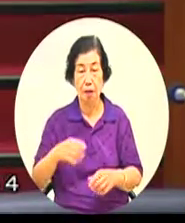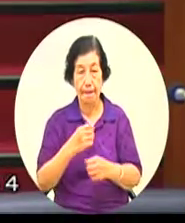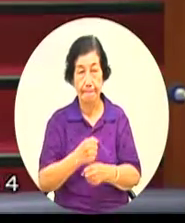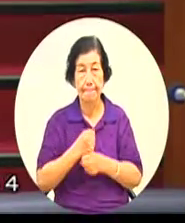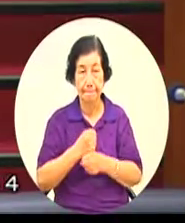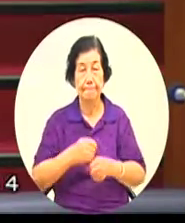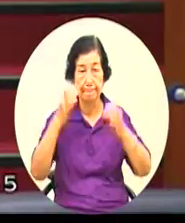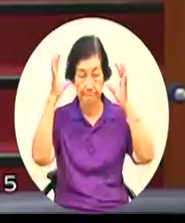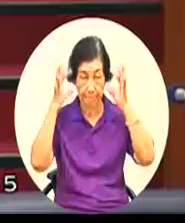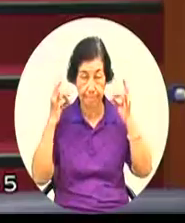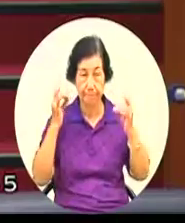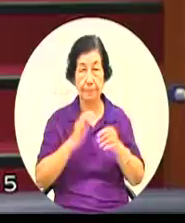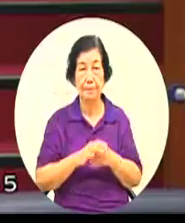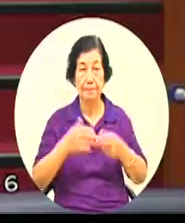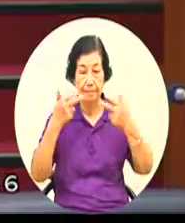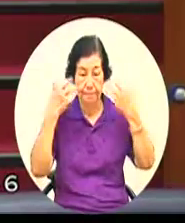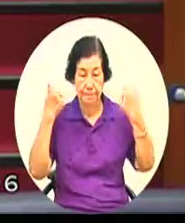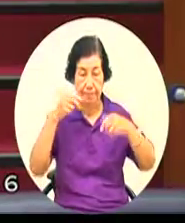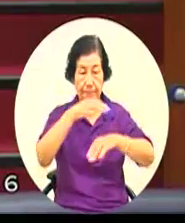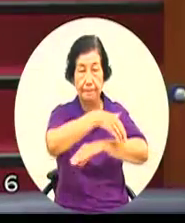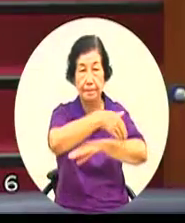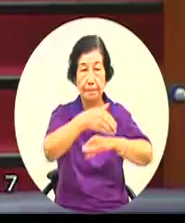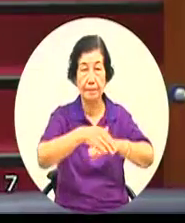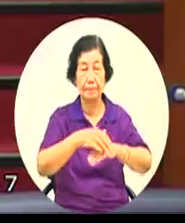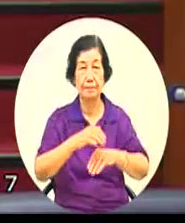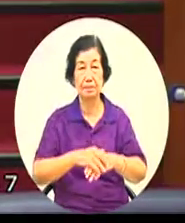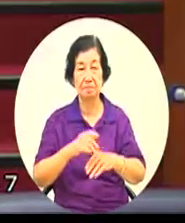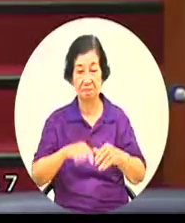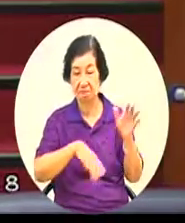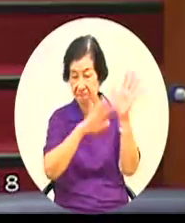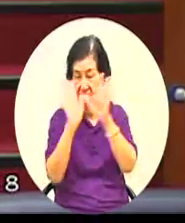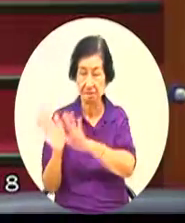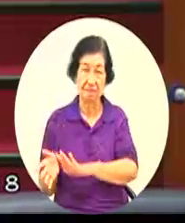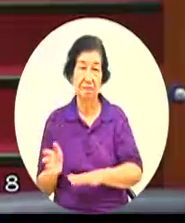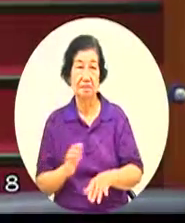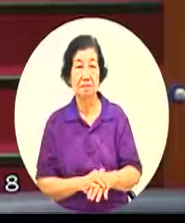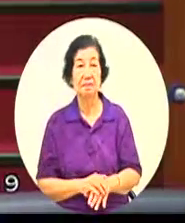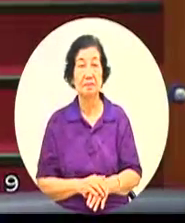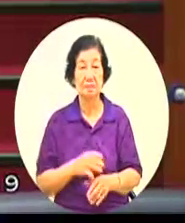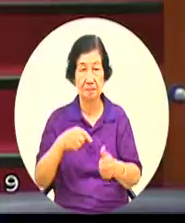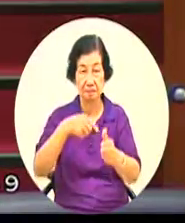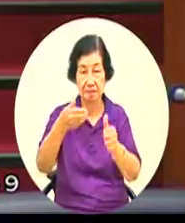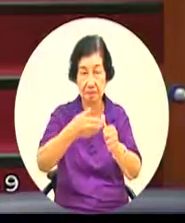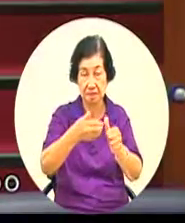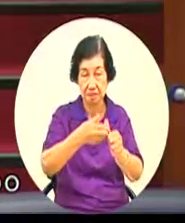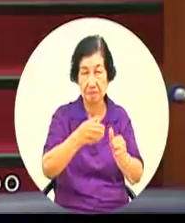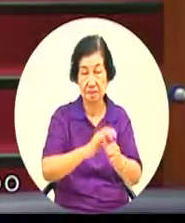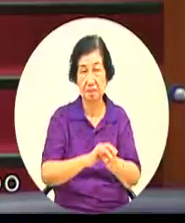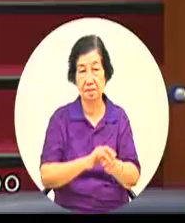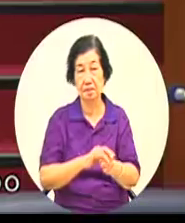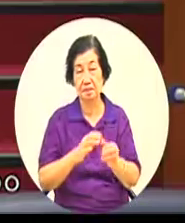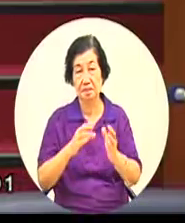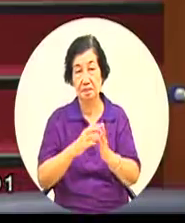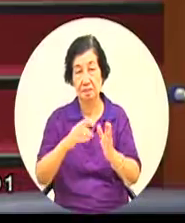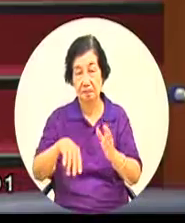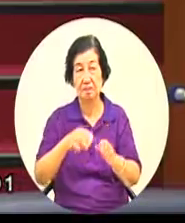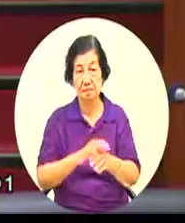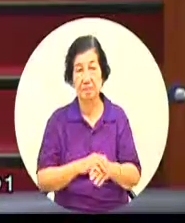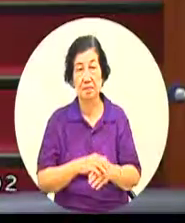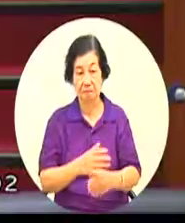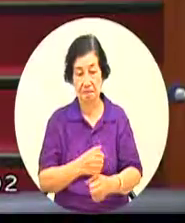其是我们原乡真的有些状况，真的要我们教育局非常的谨慎